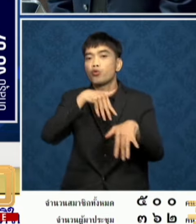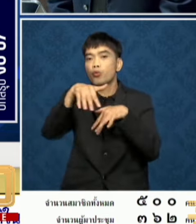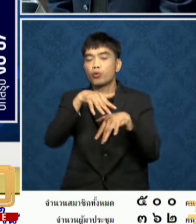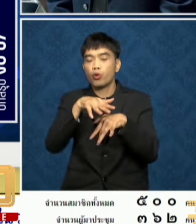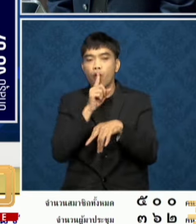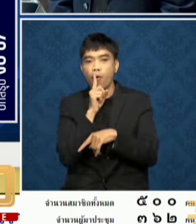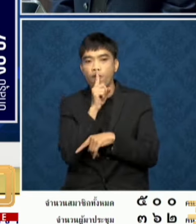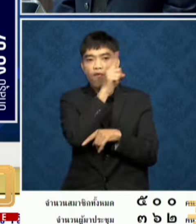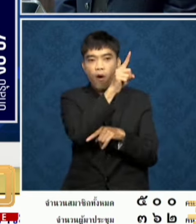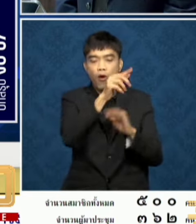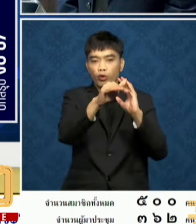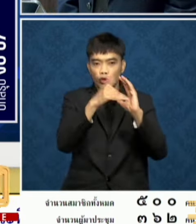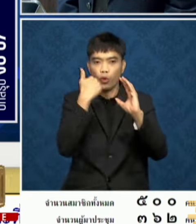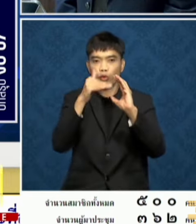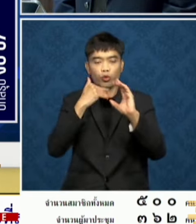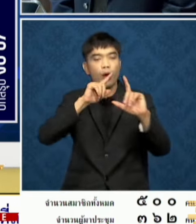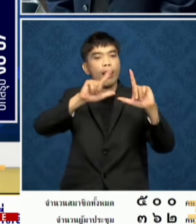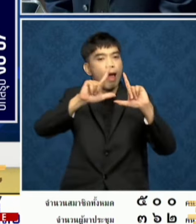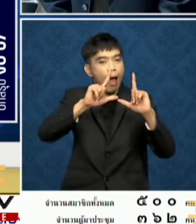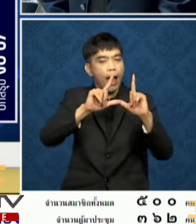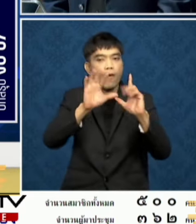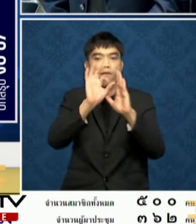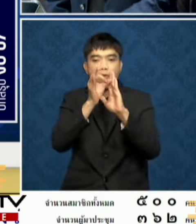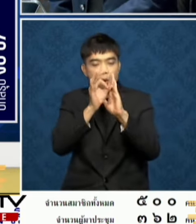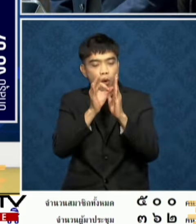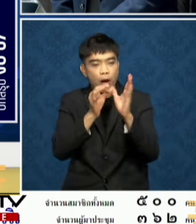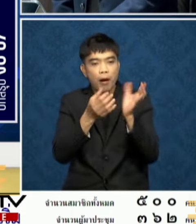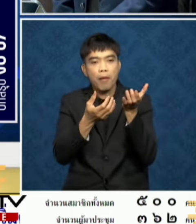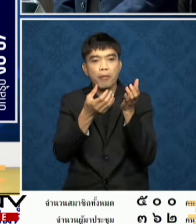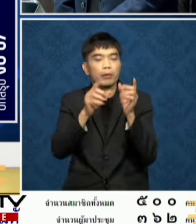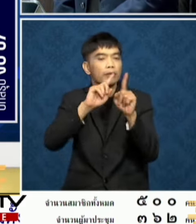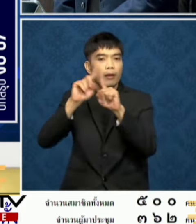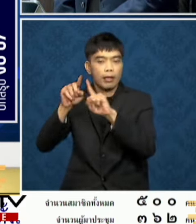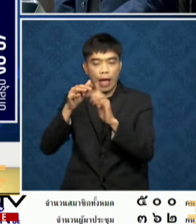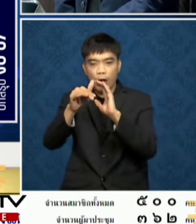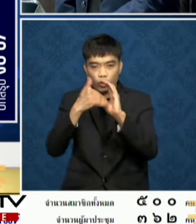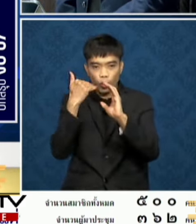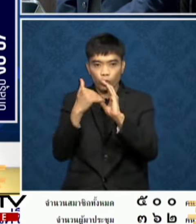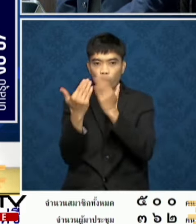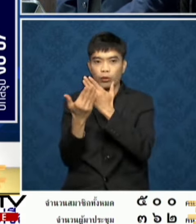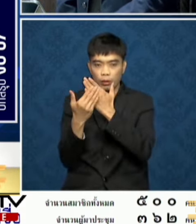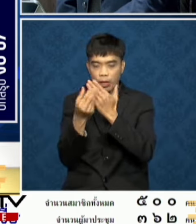ช่องทางต่างๆเช่น LINE Official หรือ Facebook ของทางศูนย์อีกเกือบ 10,000 ข้อความ